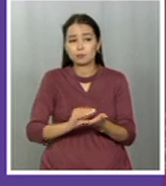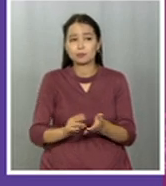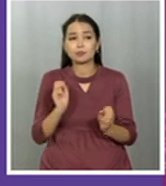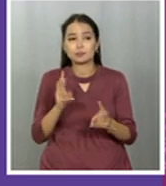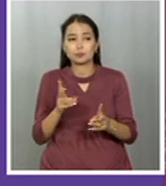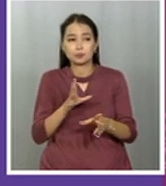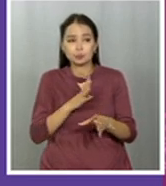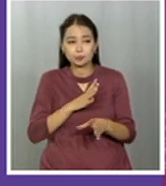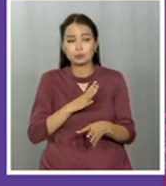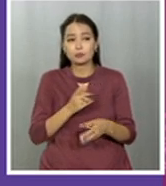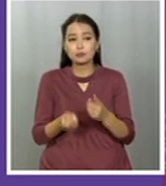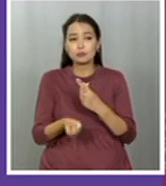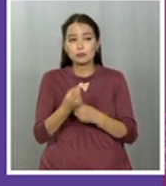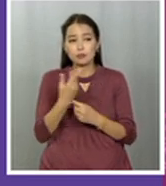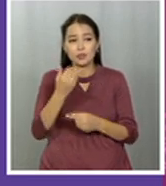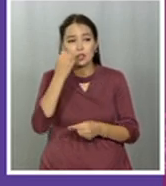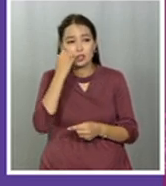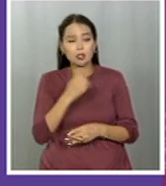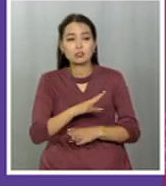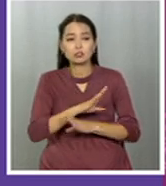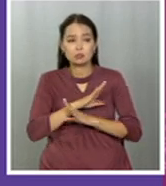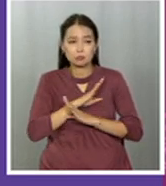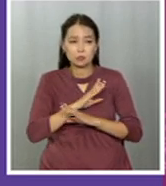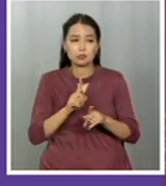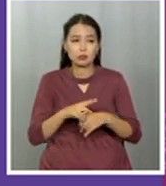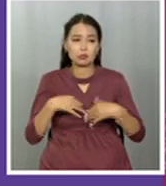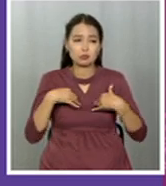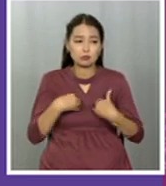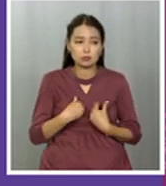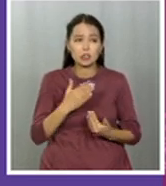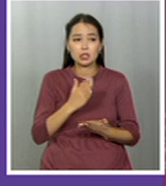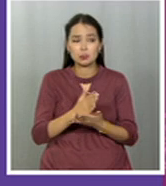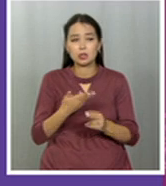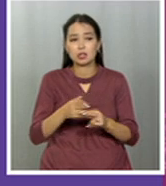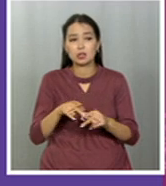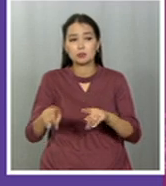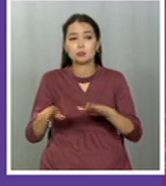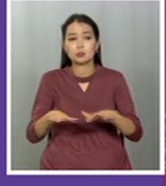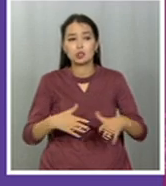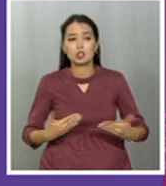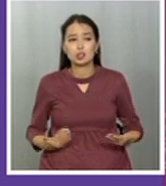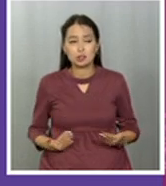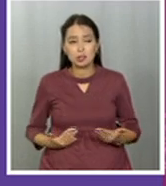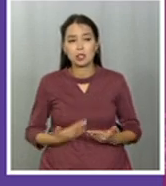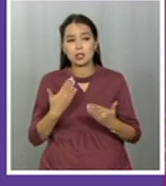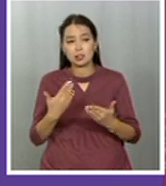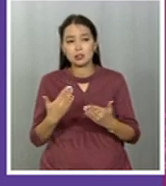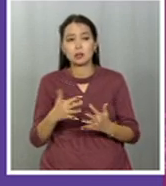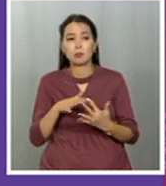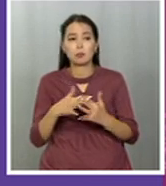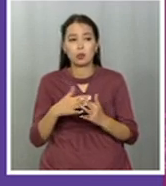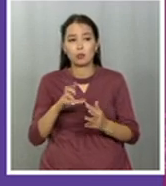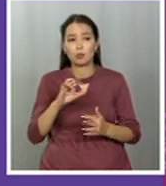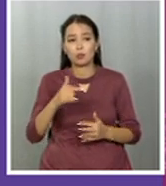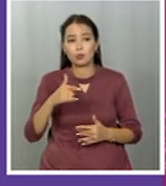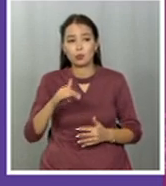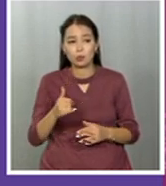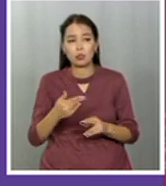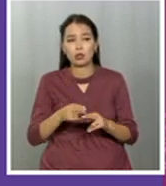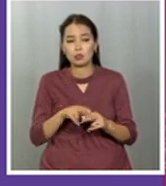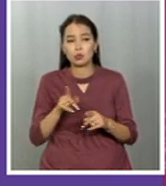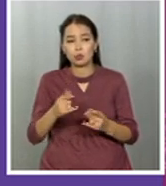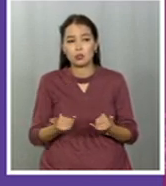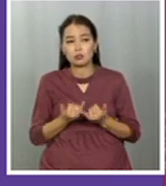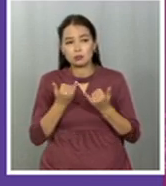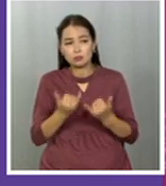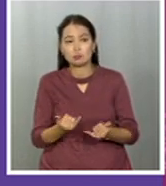морала. Именно в этой местности жило племя Бугу, которое почитало морала как священное животное. Но когда я начал